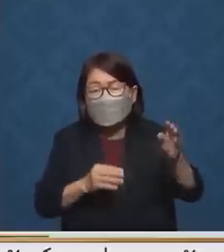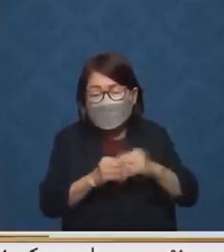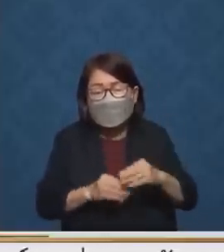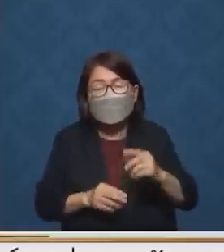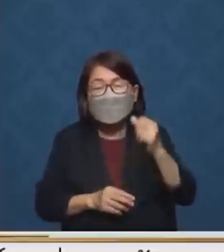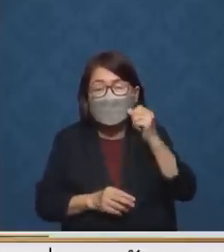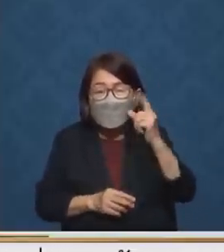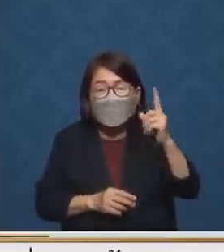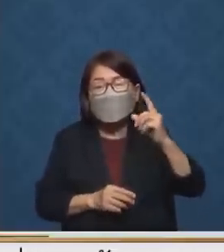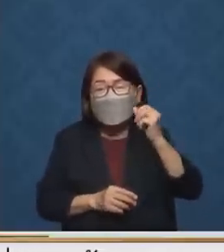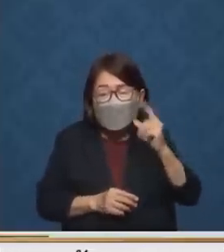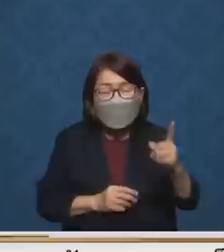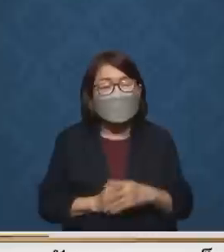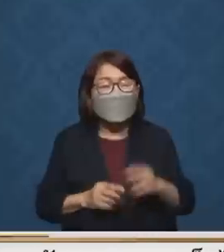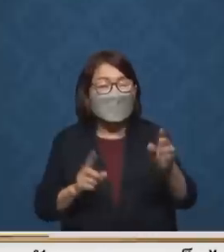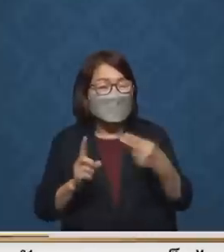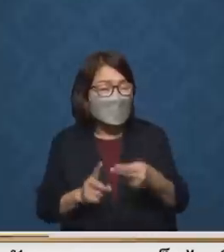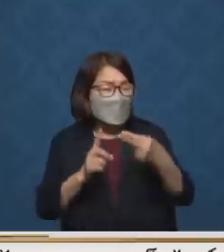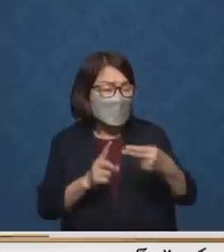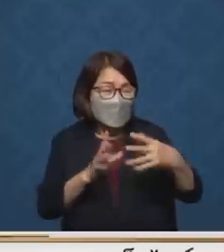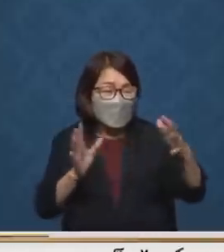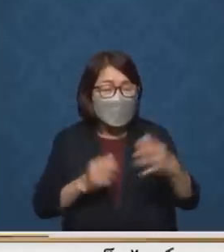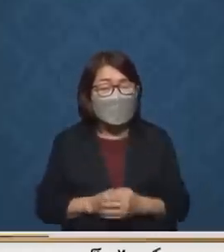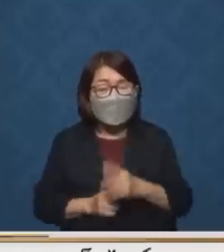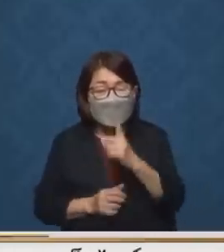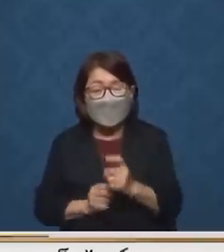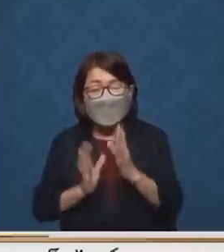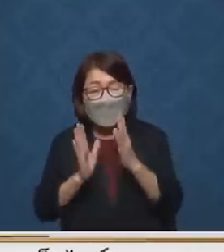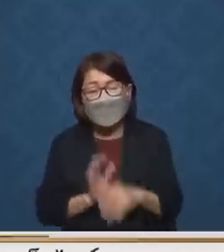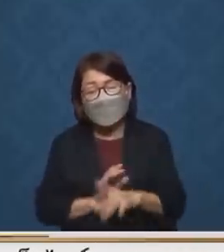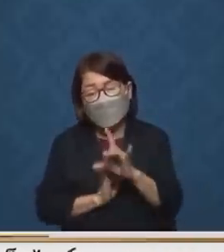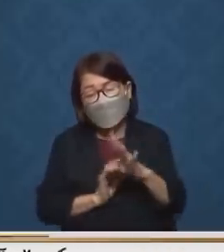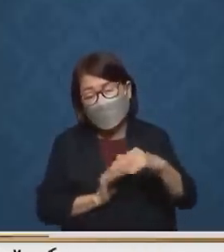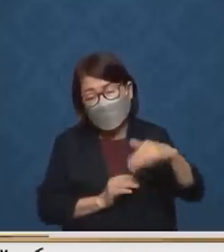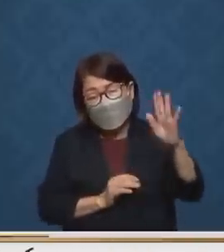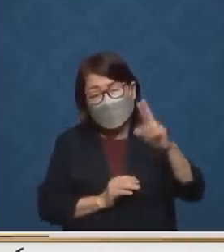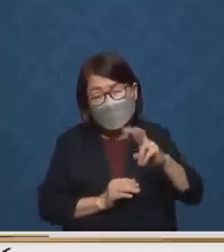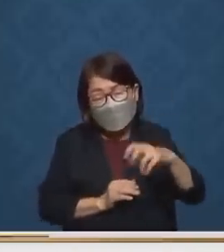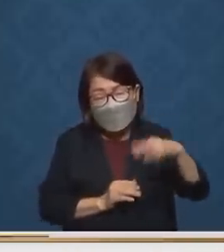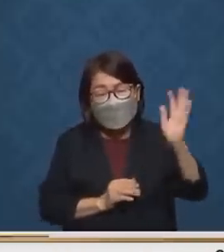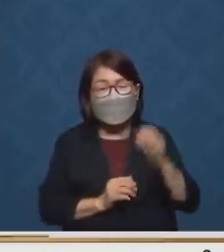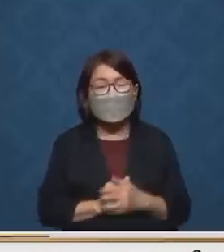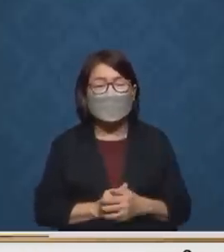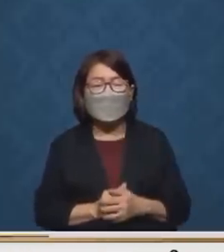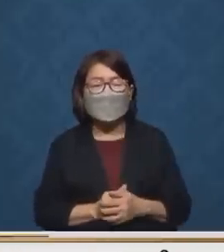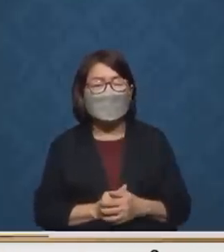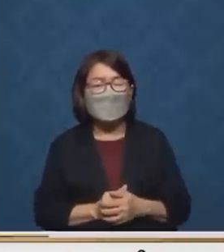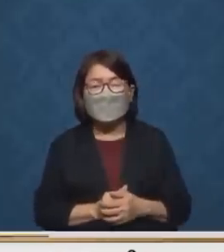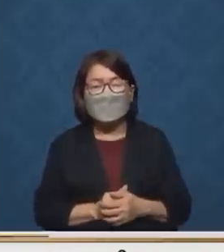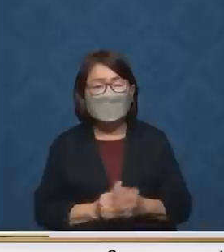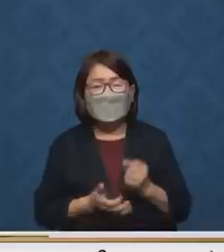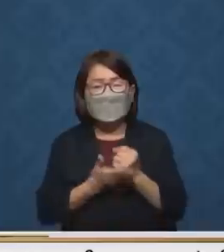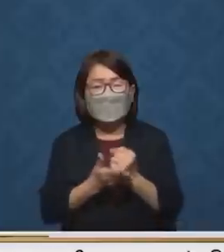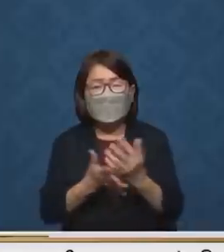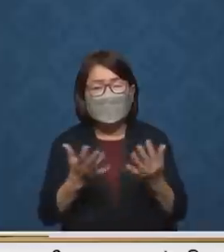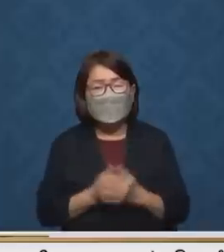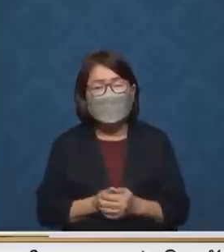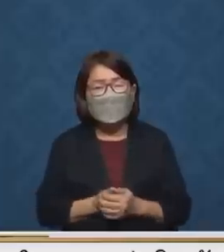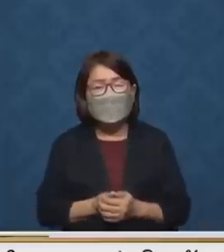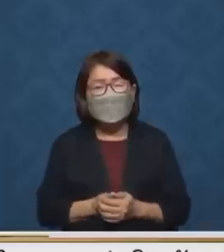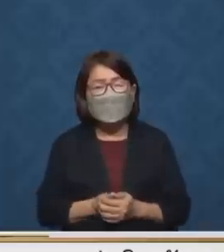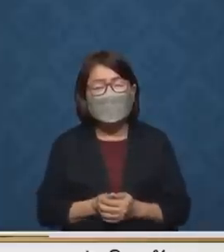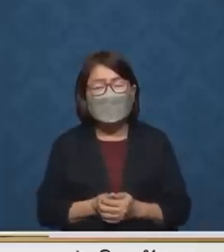ร Danceเกือบร้อยคนต่อวันต่วั้แต่เขาไม่ช่วยเหลือ ไม่ดูแยัไม่ผ่